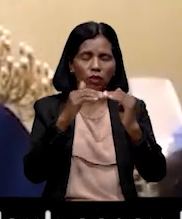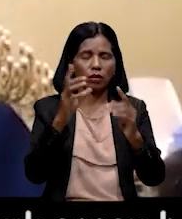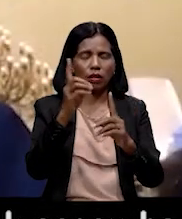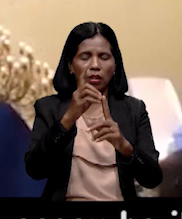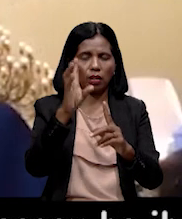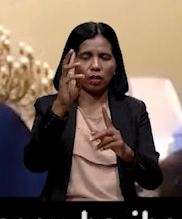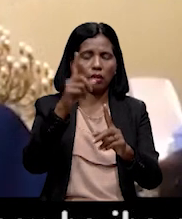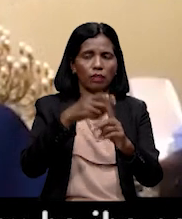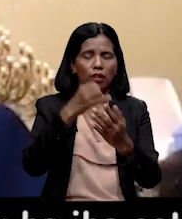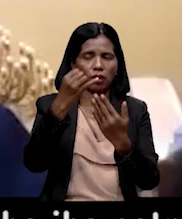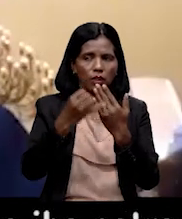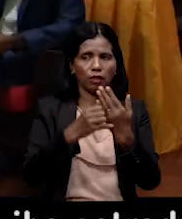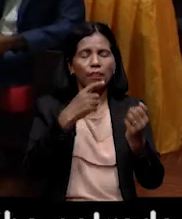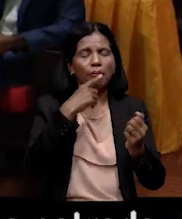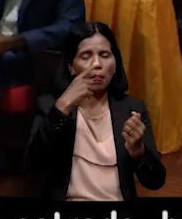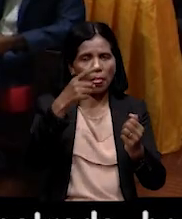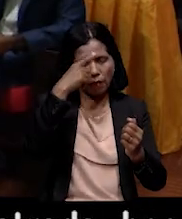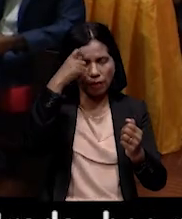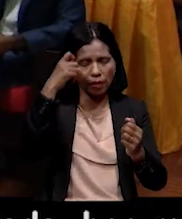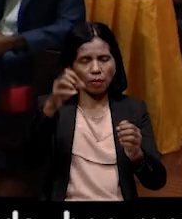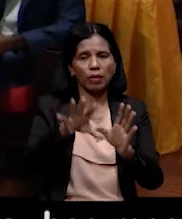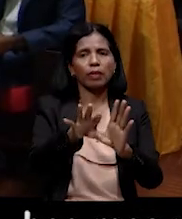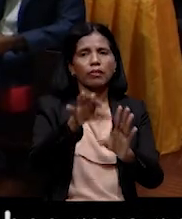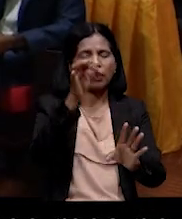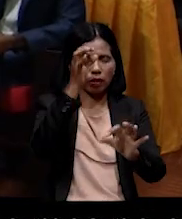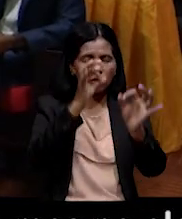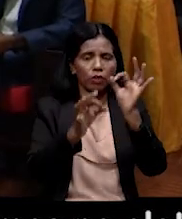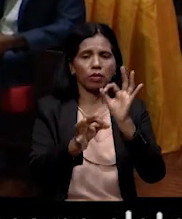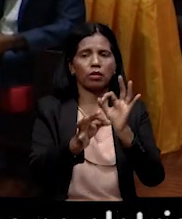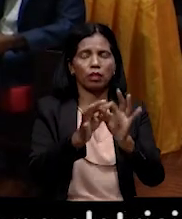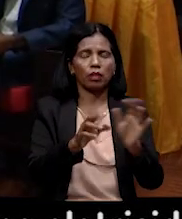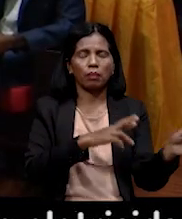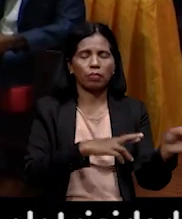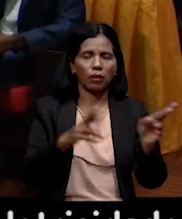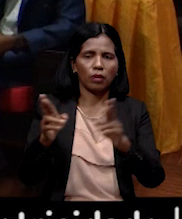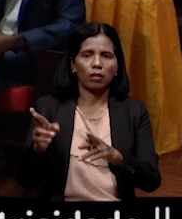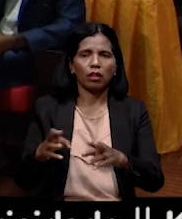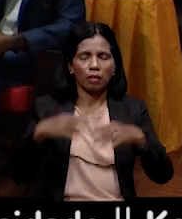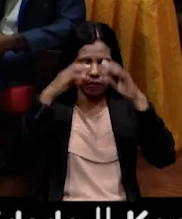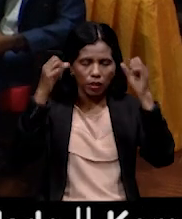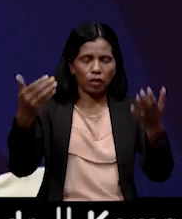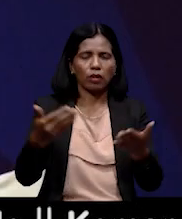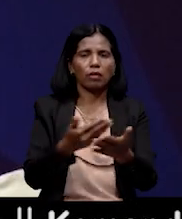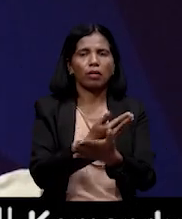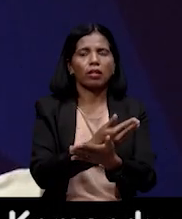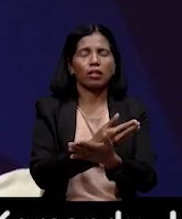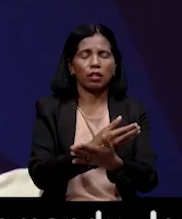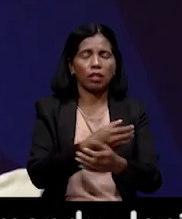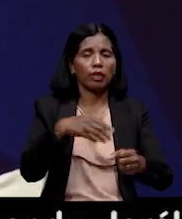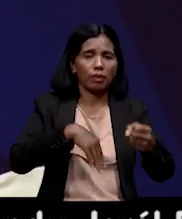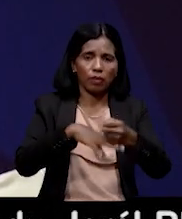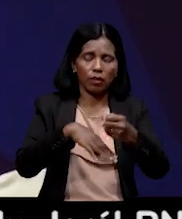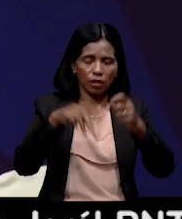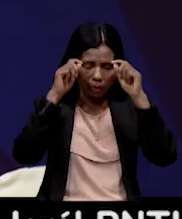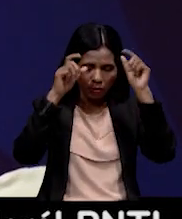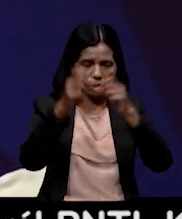ne Calboadilai hateten tambah konfiansa usi asosiasi saun sira nia pronto kompete ba presidente fon Federasi Futbol Timor Leste ba periodu tinan